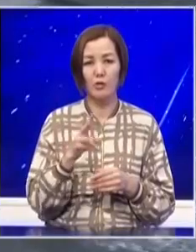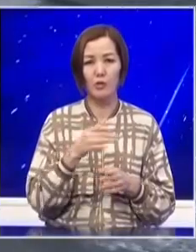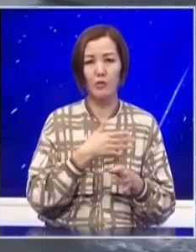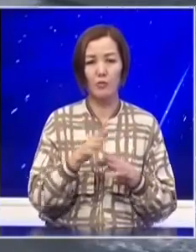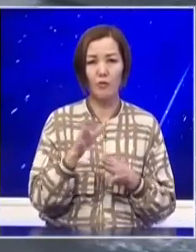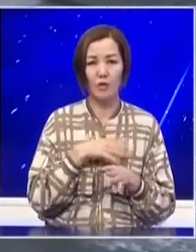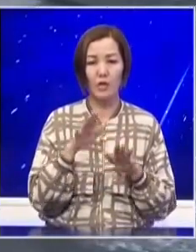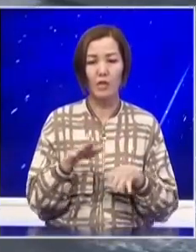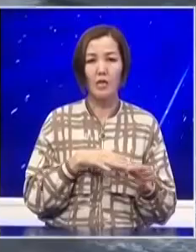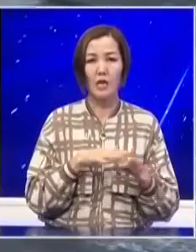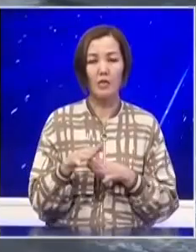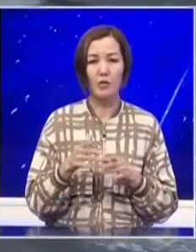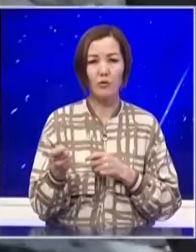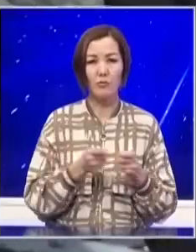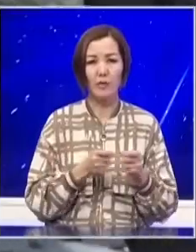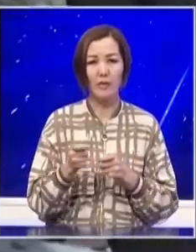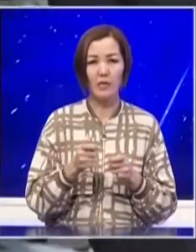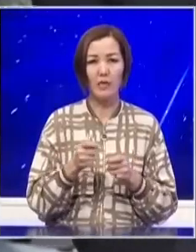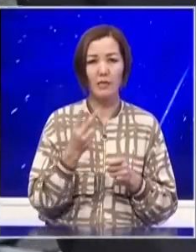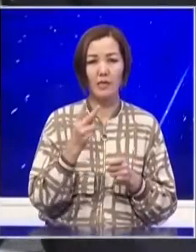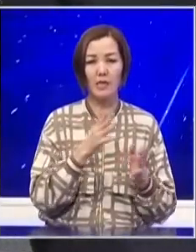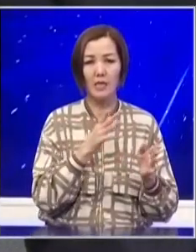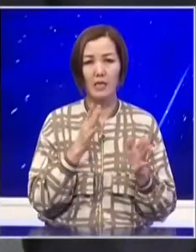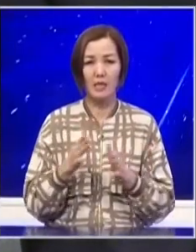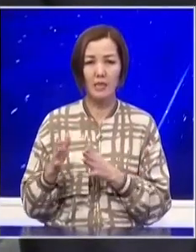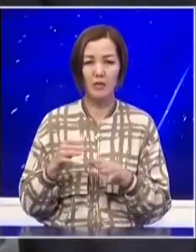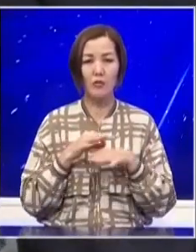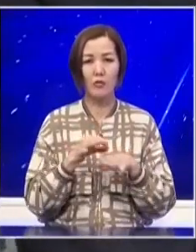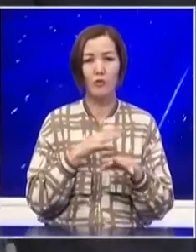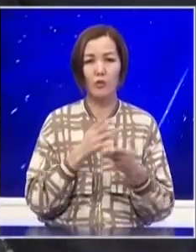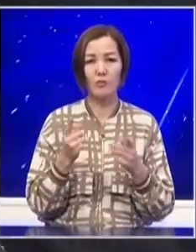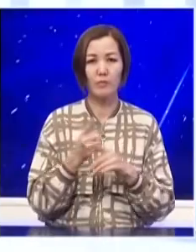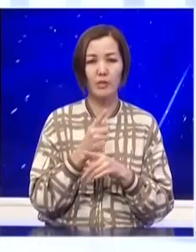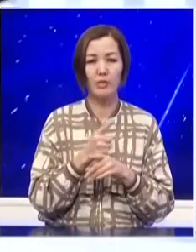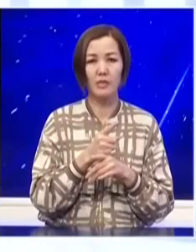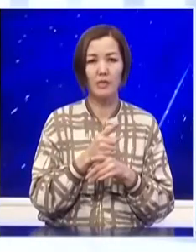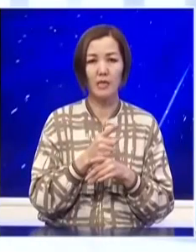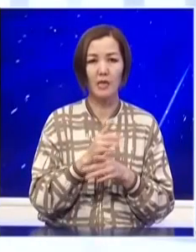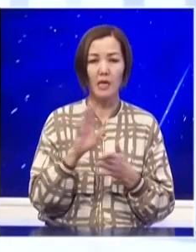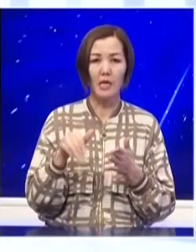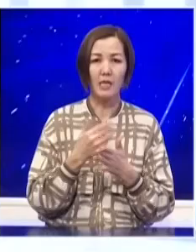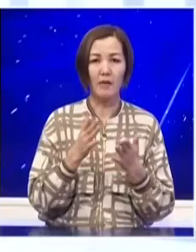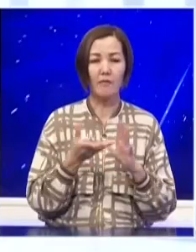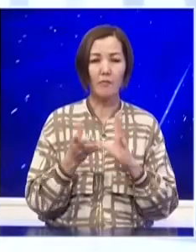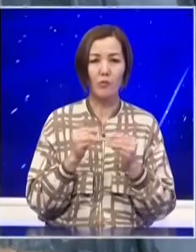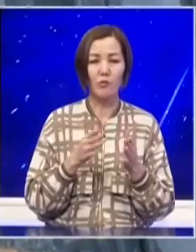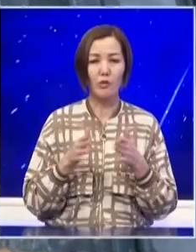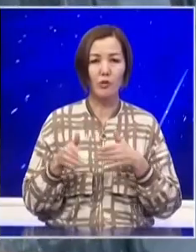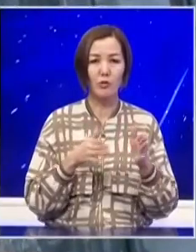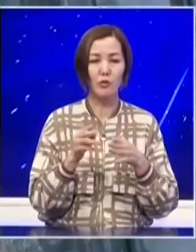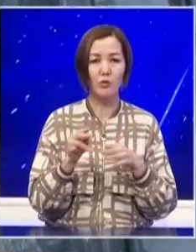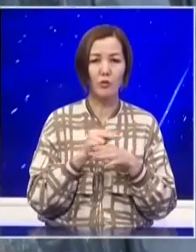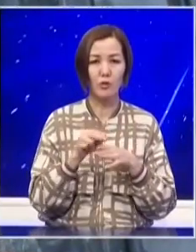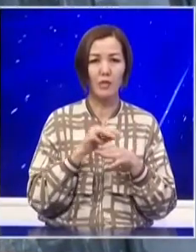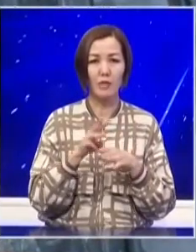бөлінген. Жергілікті атқарушы билік органдарының сөзінше бұл екі кезеңнен тұратын құрылыс. Біріншісінде кәріз жүйелері негізгі магистраль бойынша жүргізіледі. Ол маусым